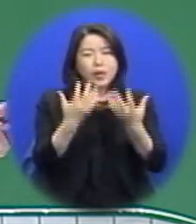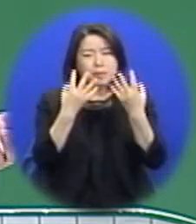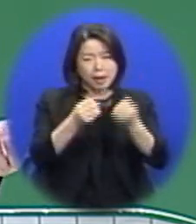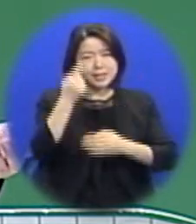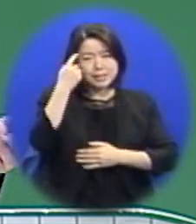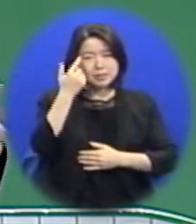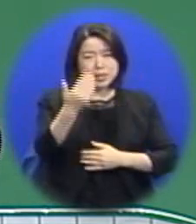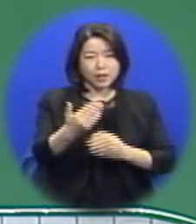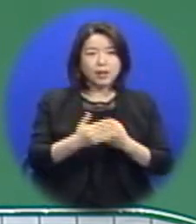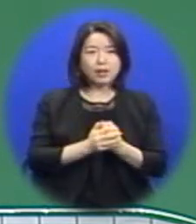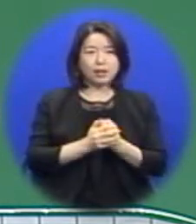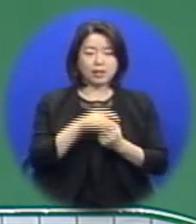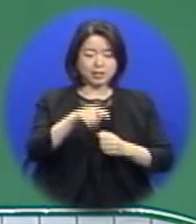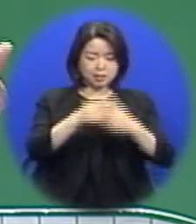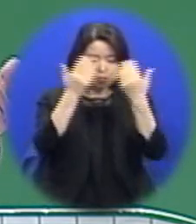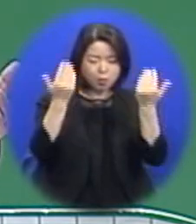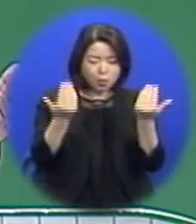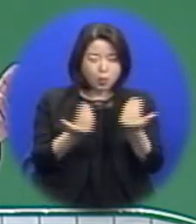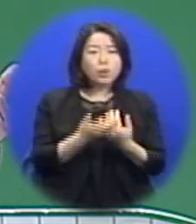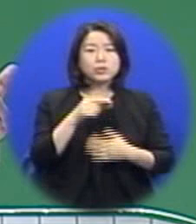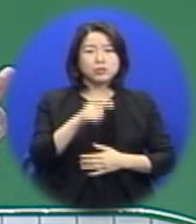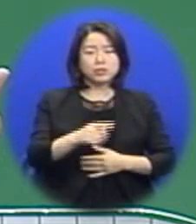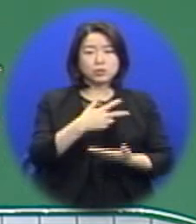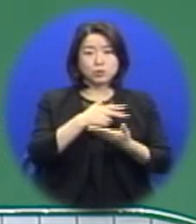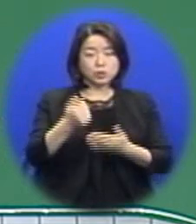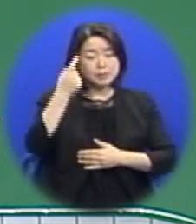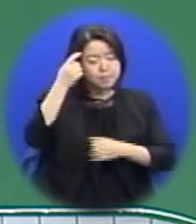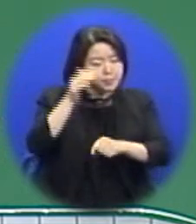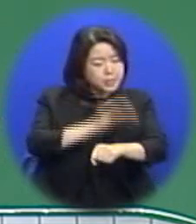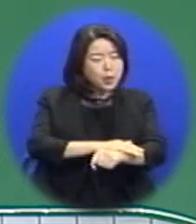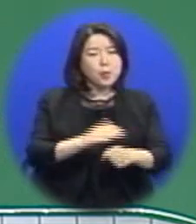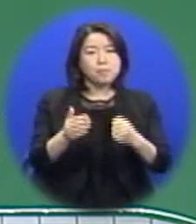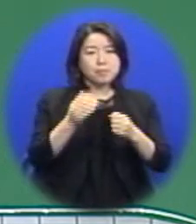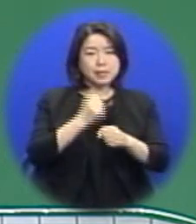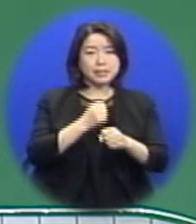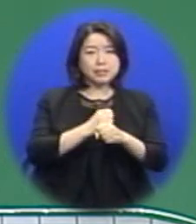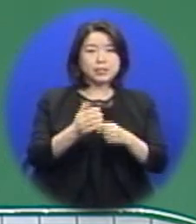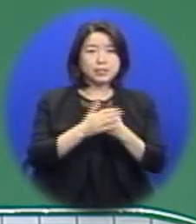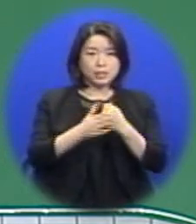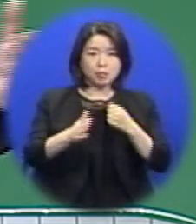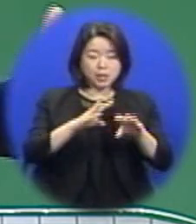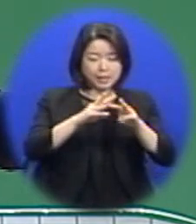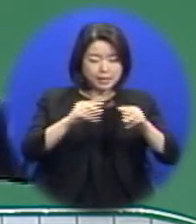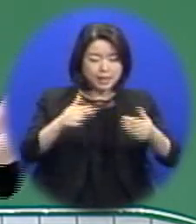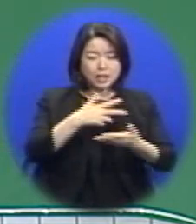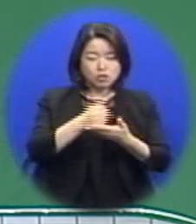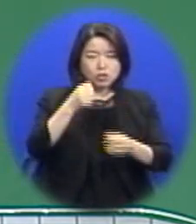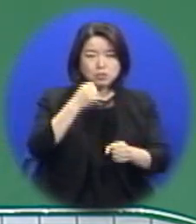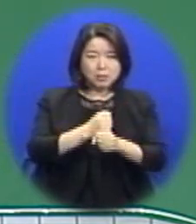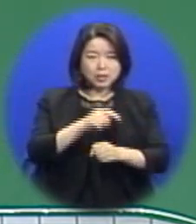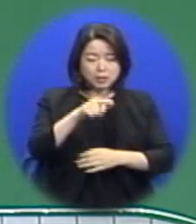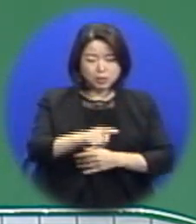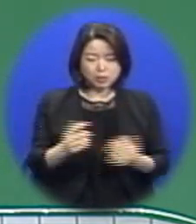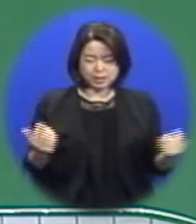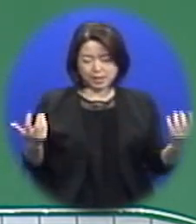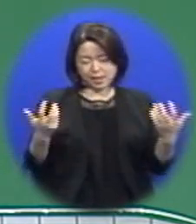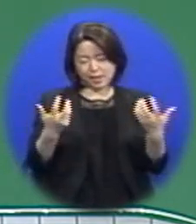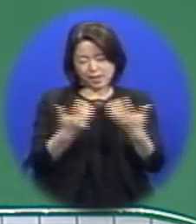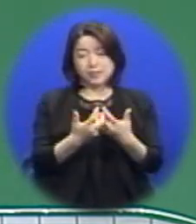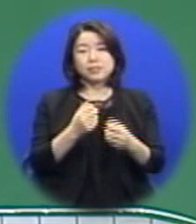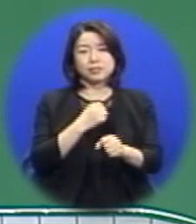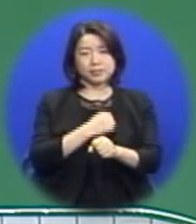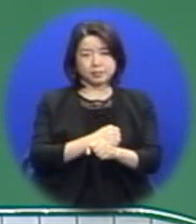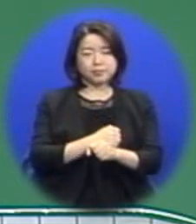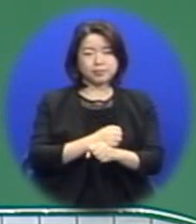이 모든 것을 주님께서 지혜로 만드셨으니 땅에는 주님이 지으신 것으로 가득합니다.